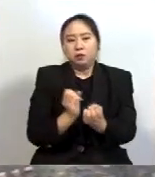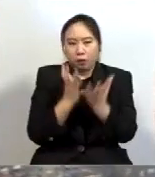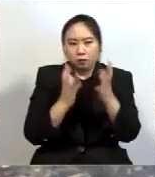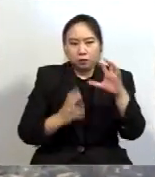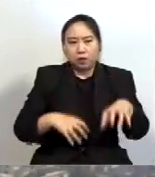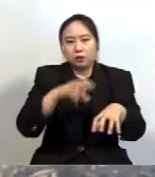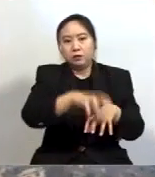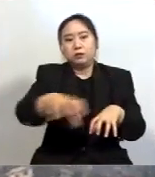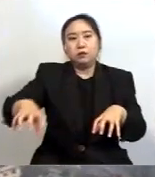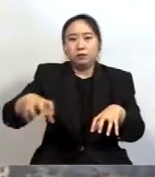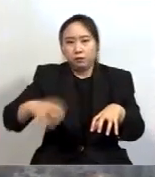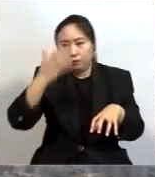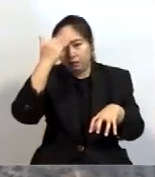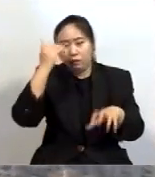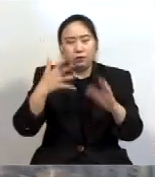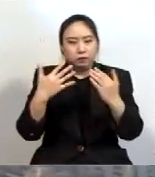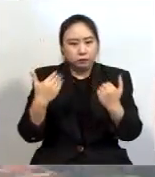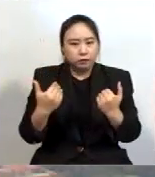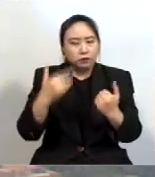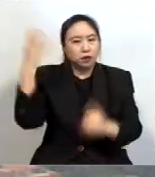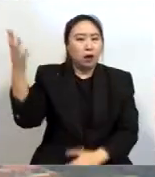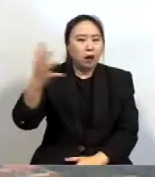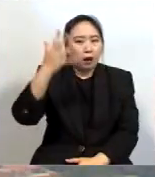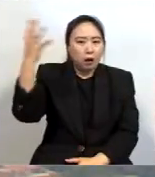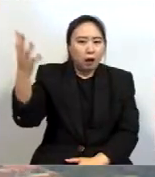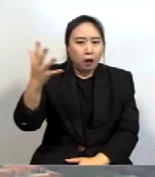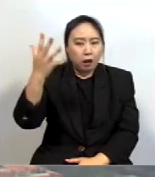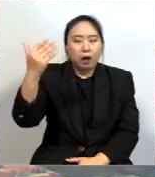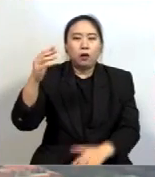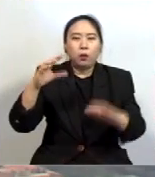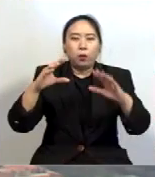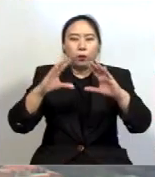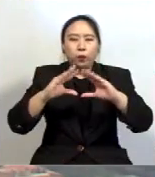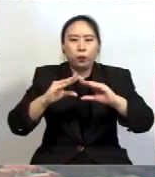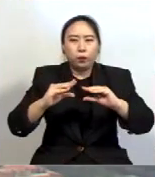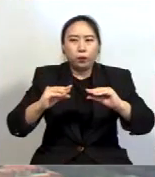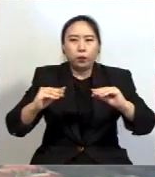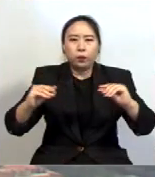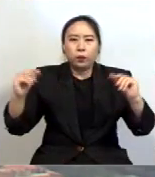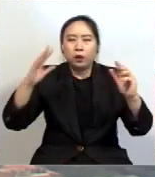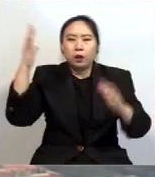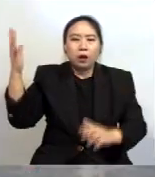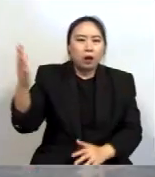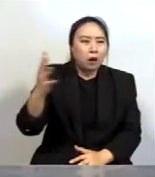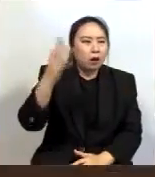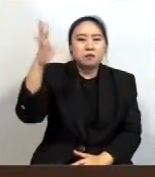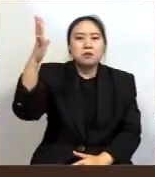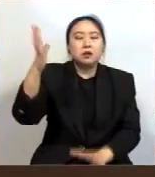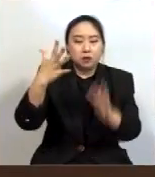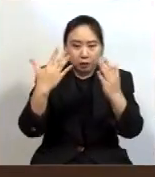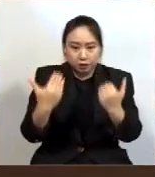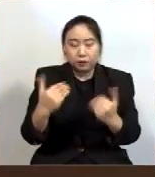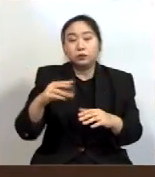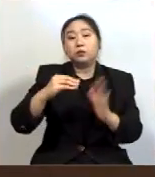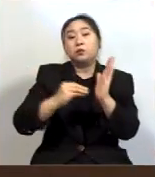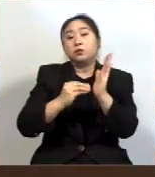ที่เนื่องจากความกดอากาศที่เพิ่มมากขึ้นและกระแสลมที่พัดอ่อนลงขณะที่พลตำรวจเอกอัศวินขวัญเมืองผู้ว่ารา